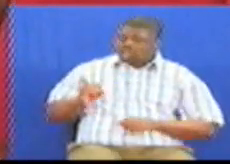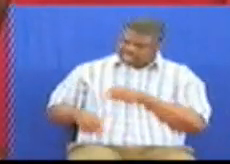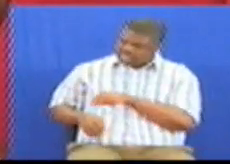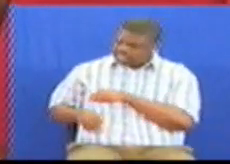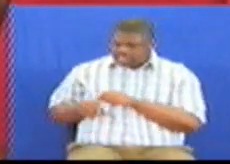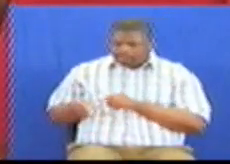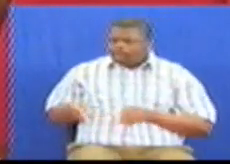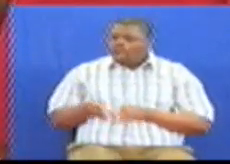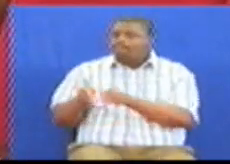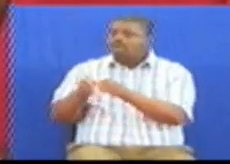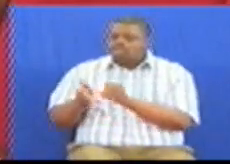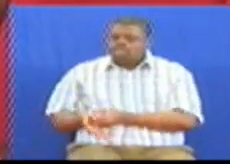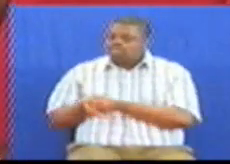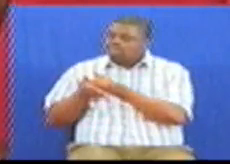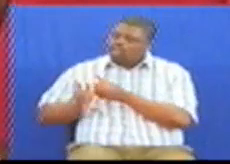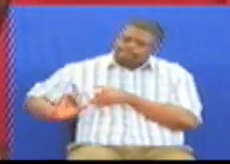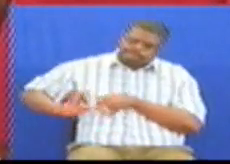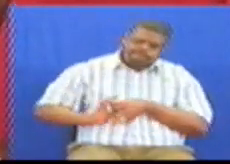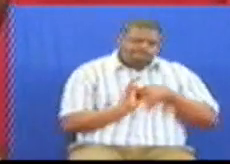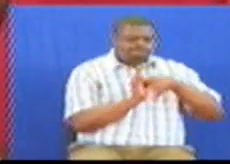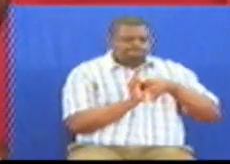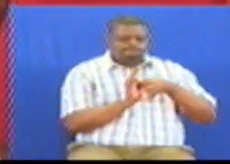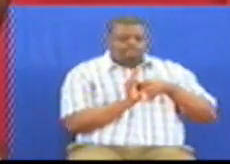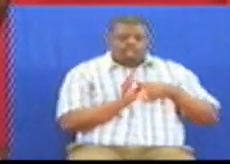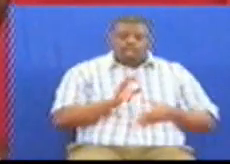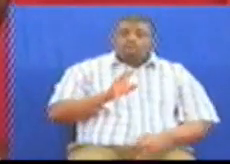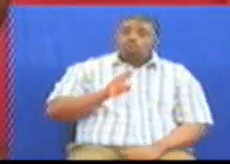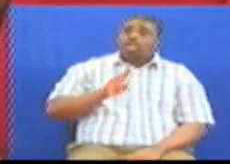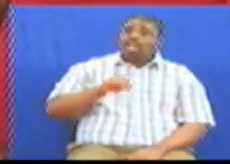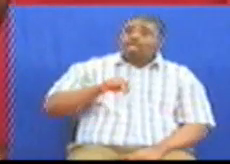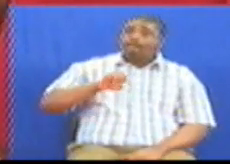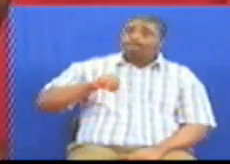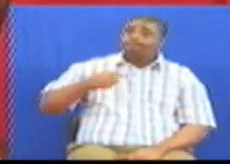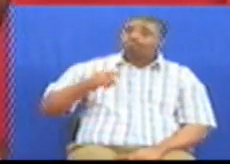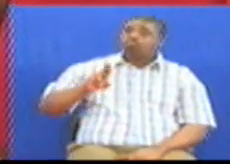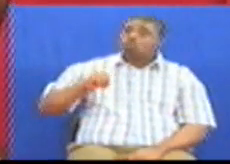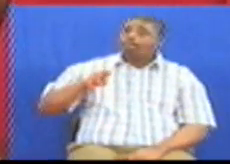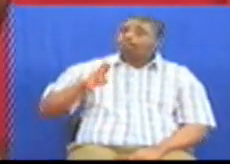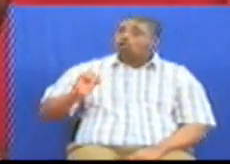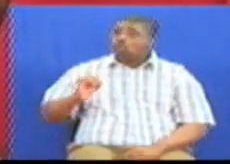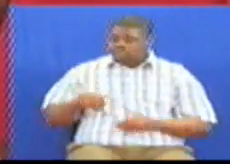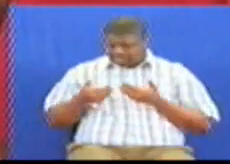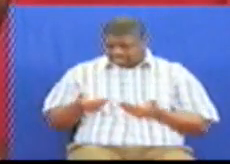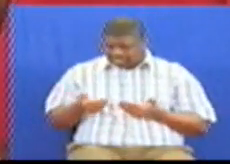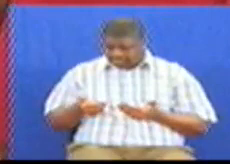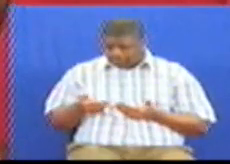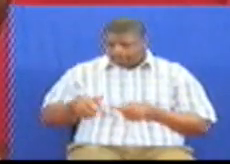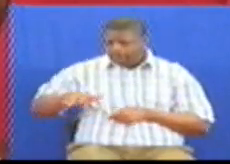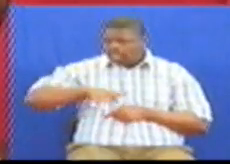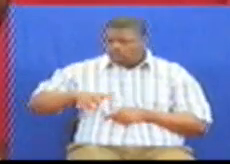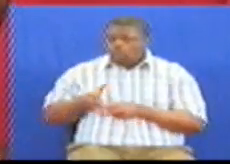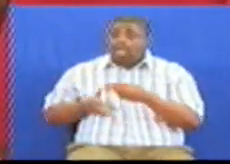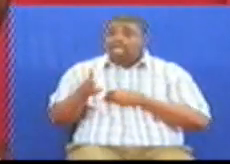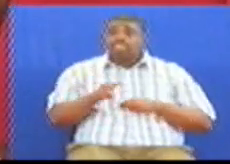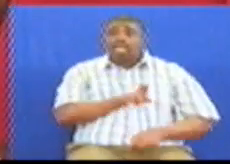sana kuunganisha wilaya na mtumbo. Kwa sasa kuna maeneo kama kata ya Hanga ni